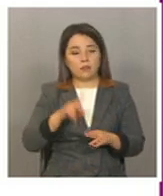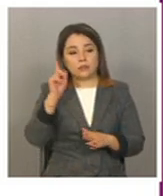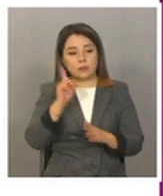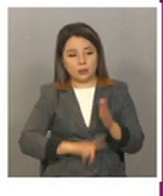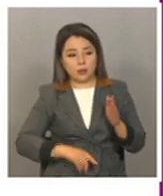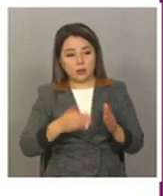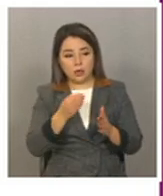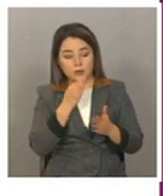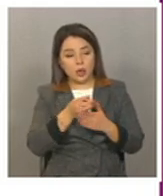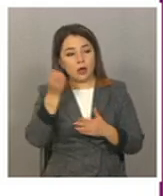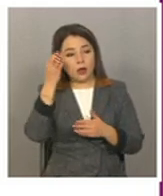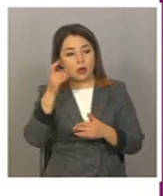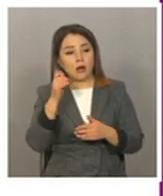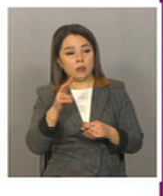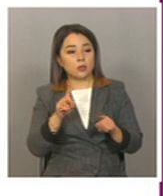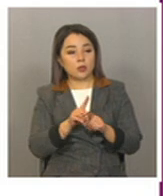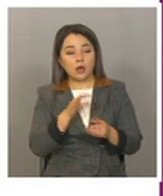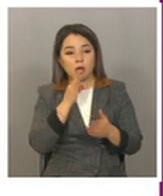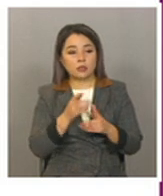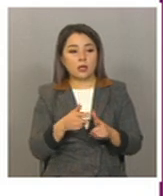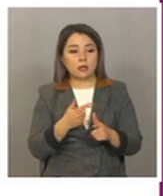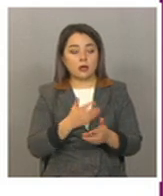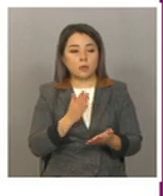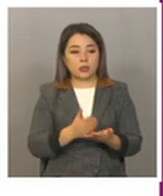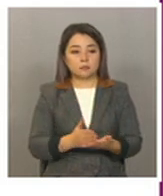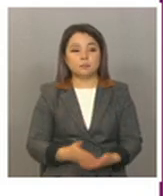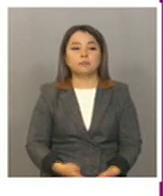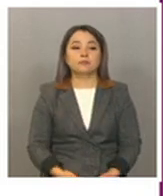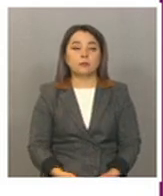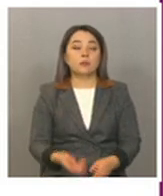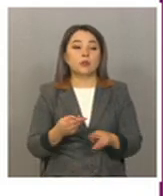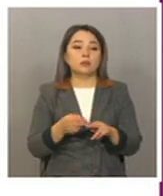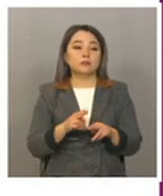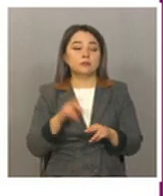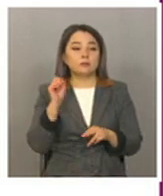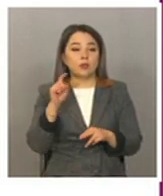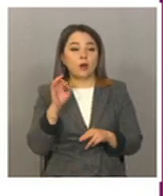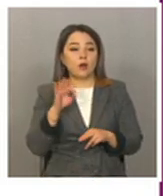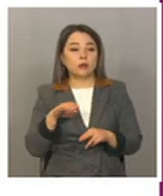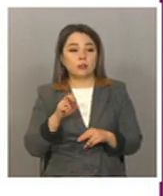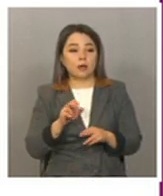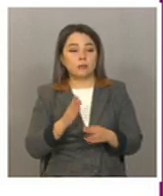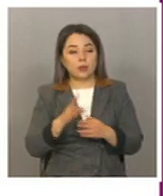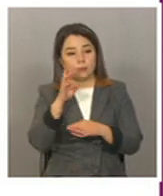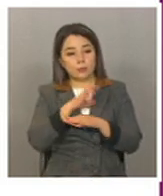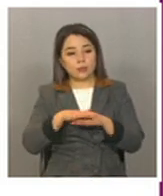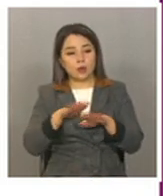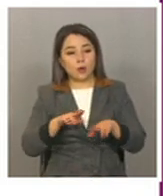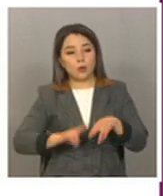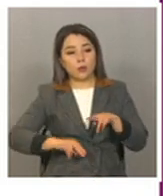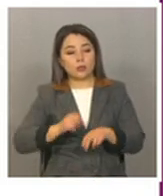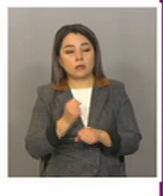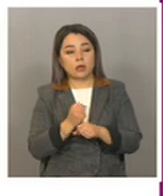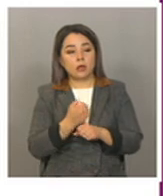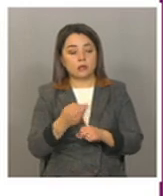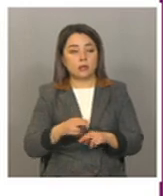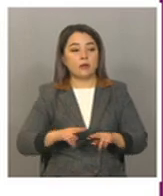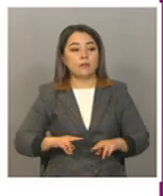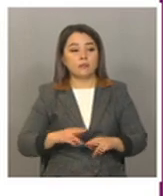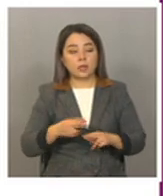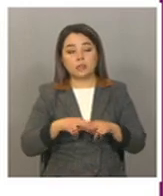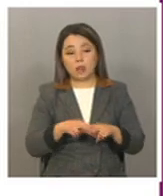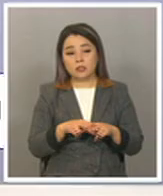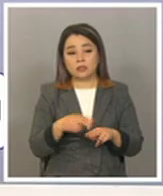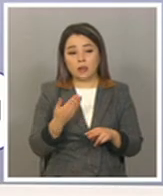және ақылды хан деген мағынада айтылған екен. Алтын Орда мемлекеті құрылғаннан кейін оның астанасы Сарай Бату